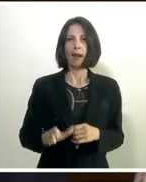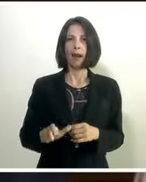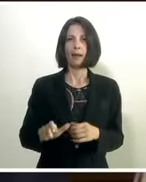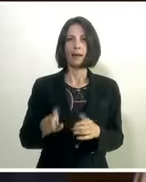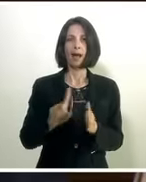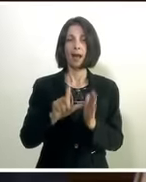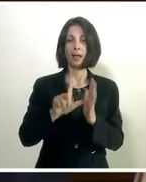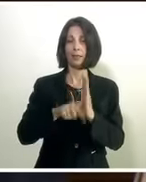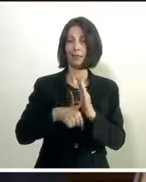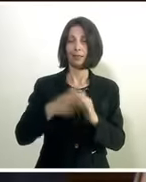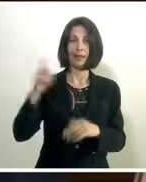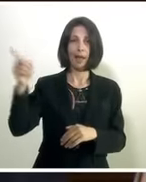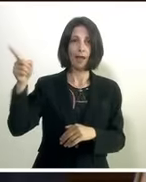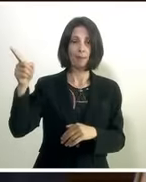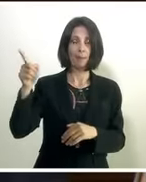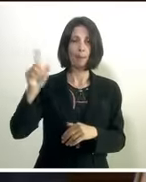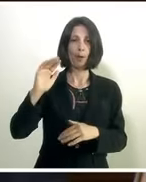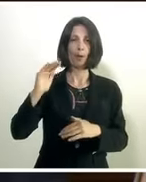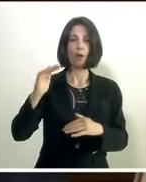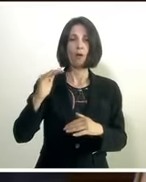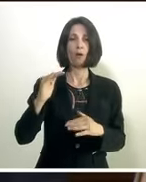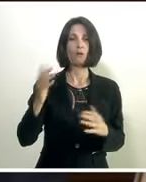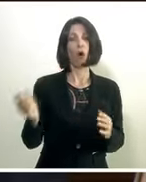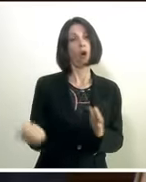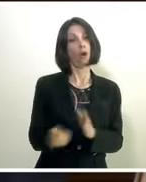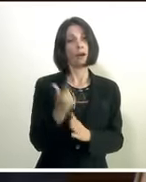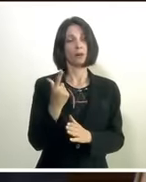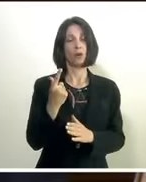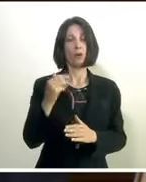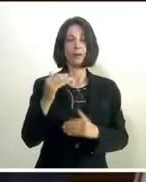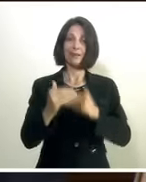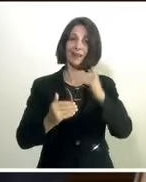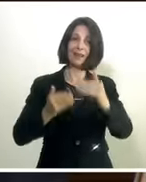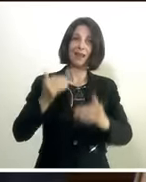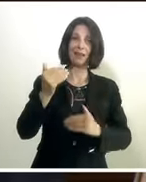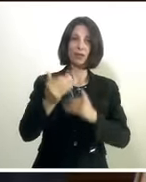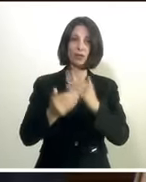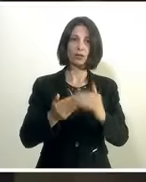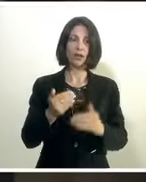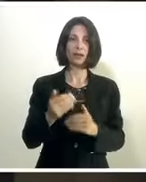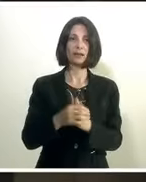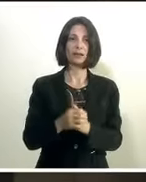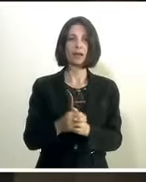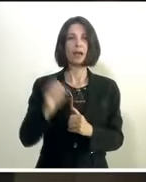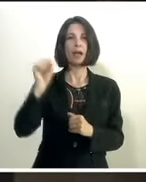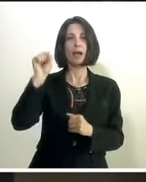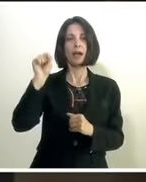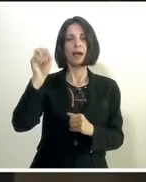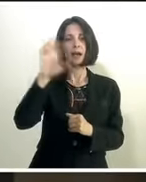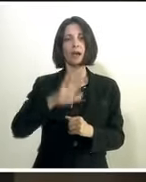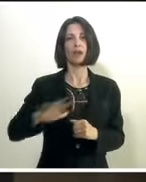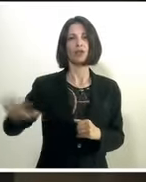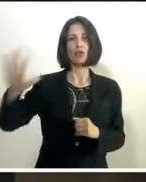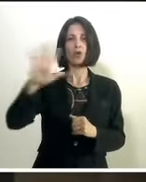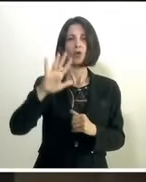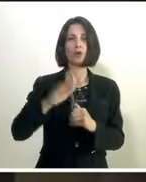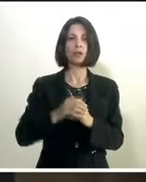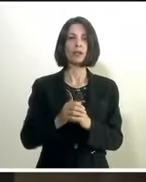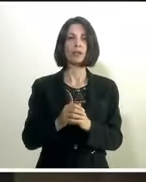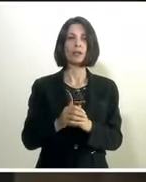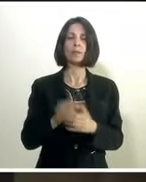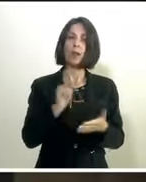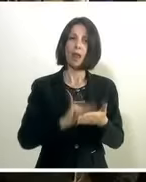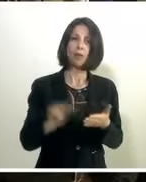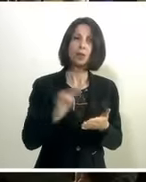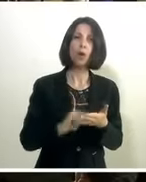stagione di crescita sociale culturale e politica a partire dall'is uzione delle regioni ordinarie degli organi democratici nella scuola